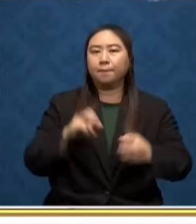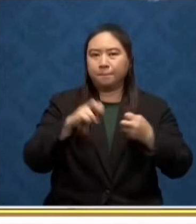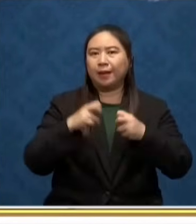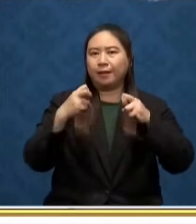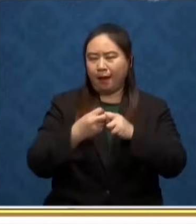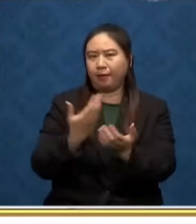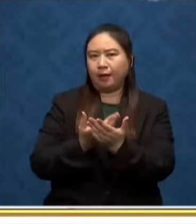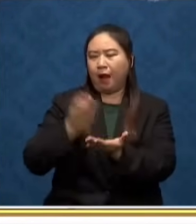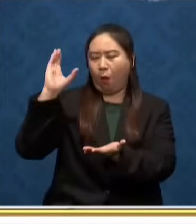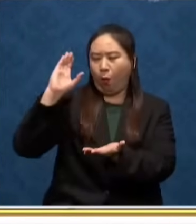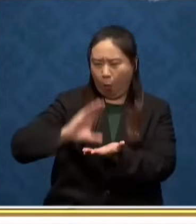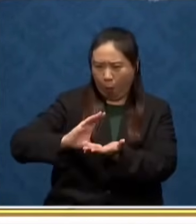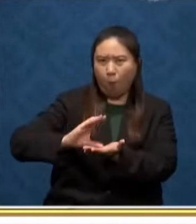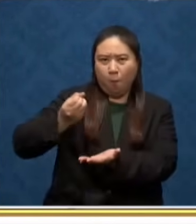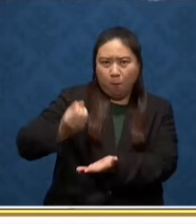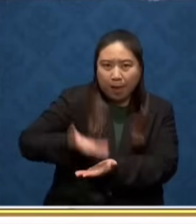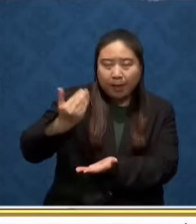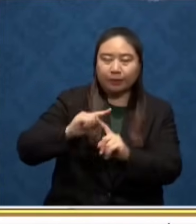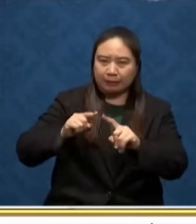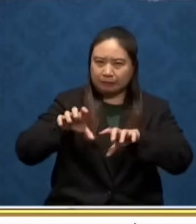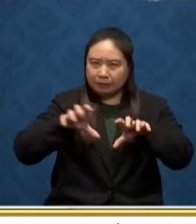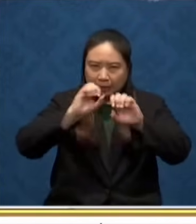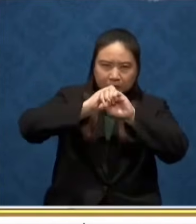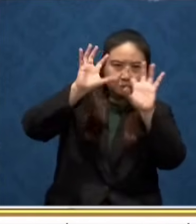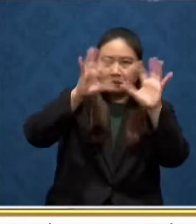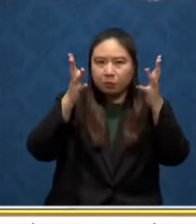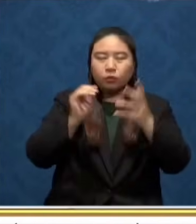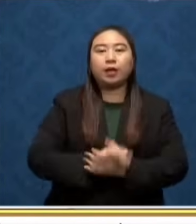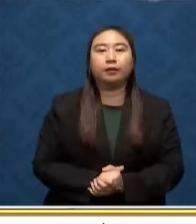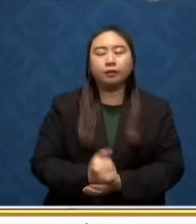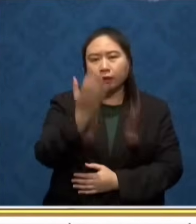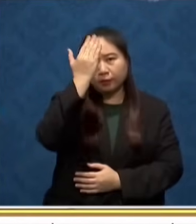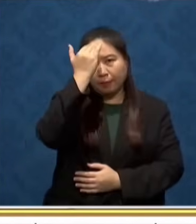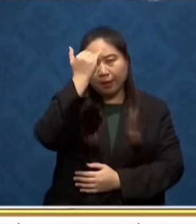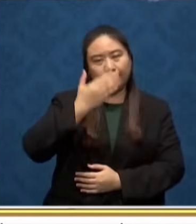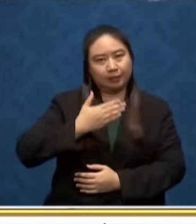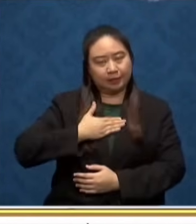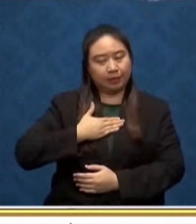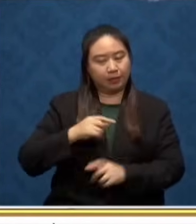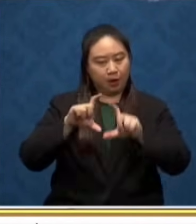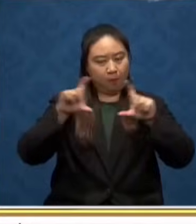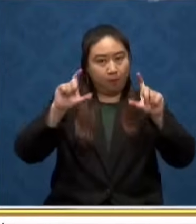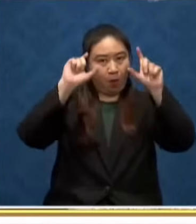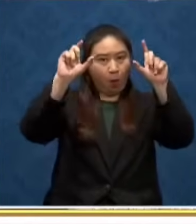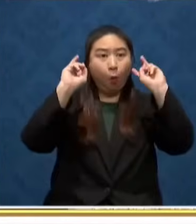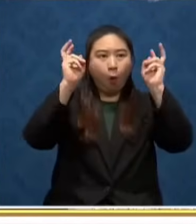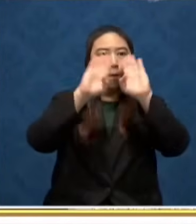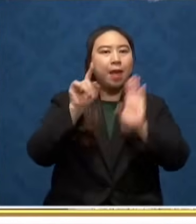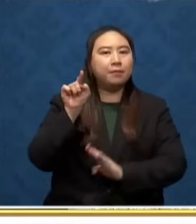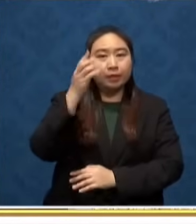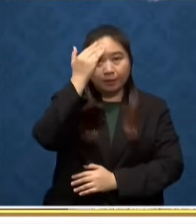หางบประมาณมหาศาลที่ไม่โปร่งใสค่ะทำไมดิฉันถึงตั้งหัวเรื่องแบบนี้ขอสไลด์